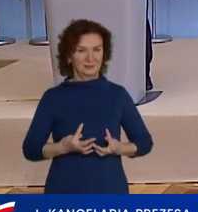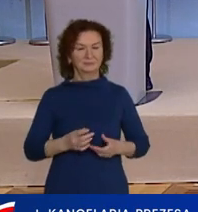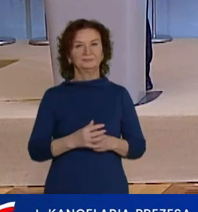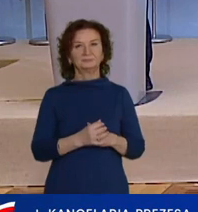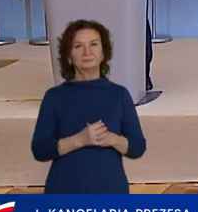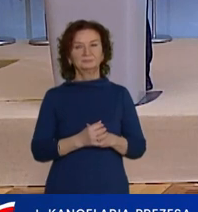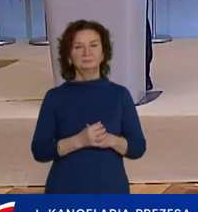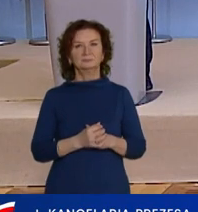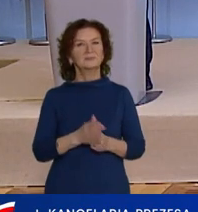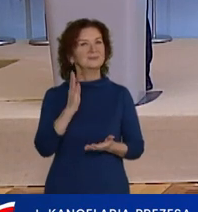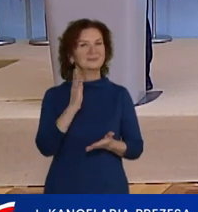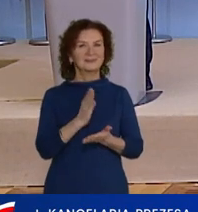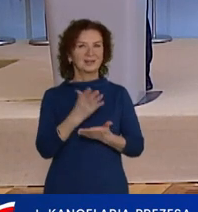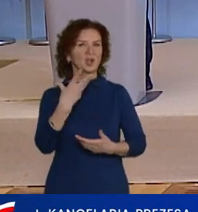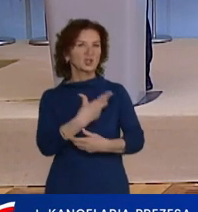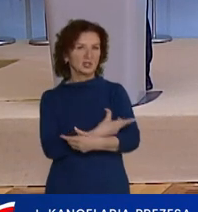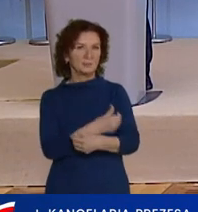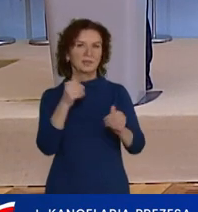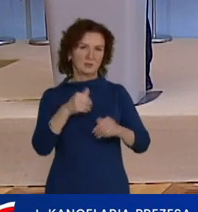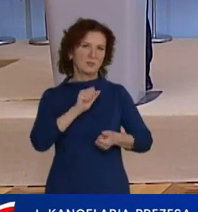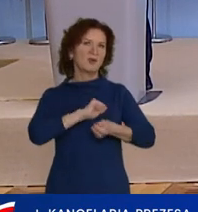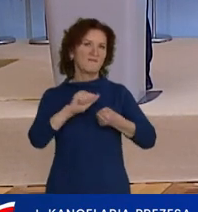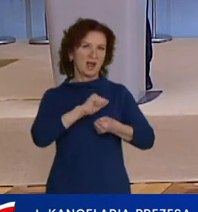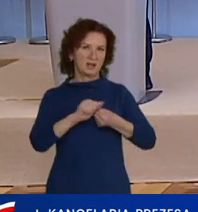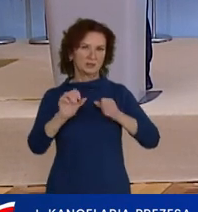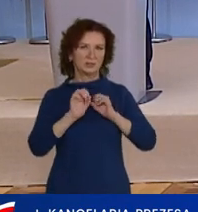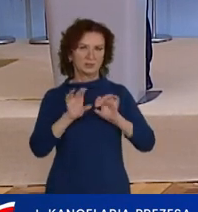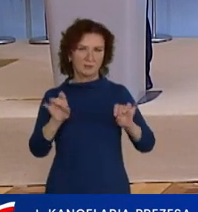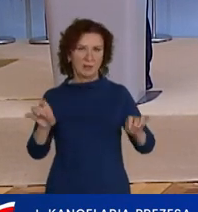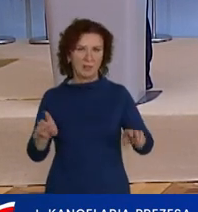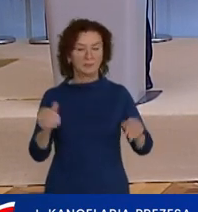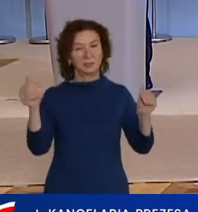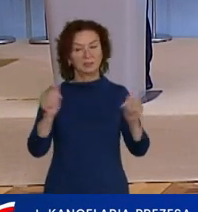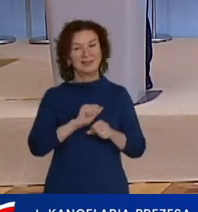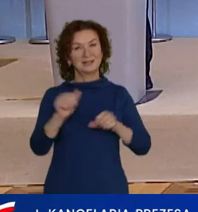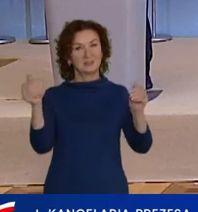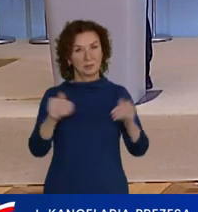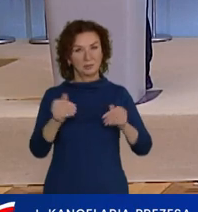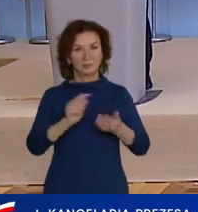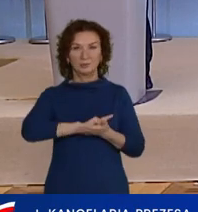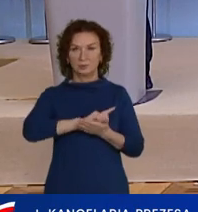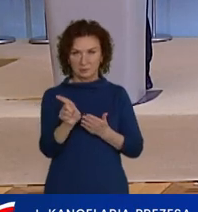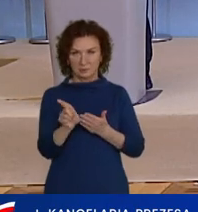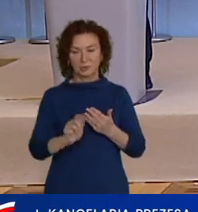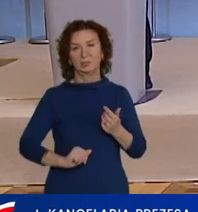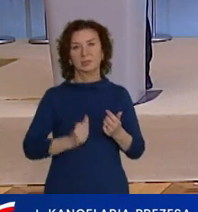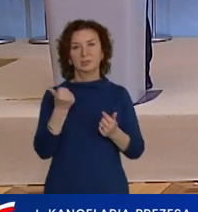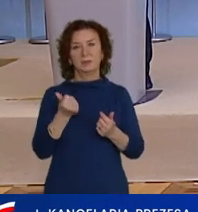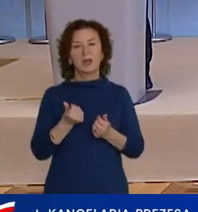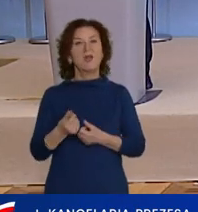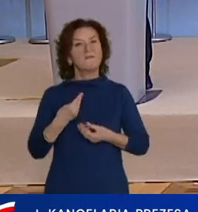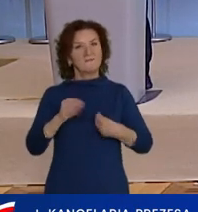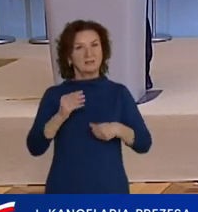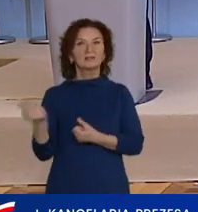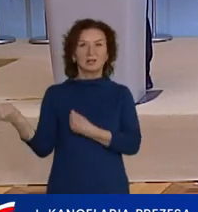instrumentem walki z pandemią są szczepienia i mamy możliwości przyspieszenia związane z rosnącymi